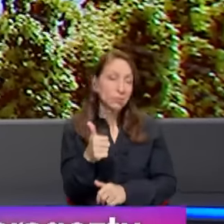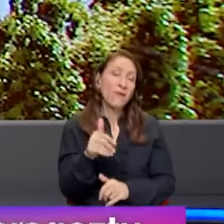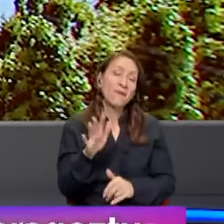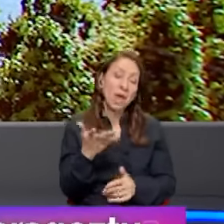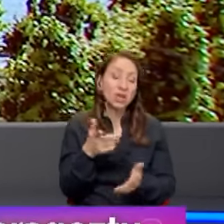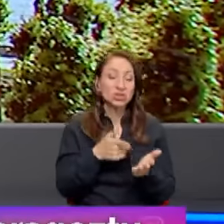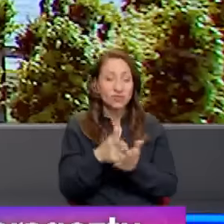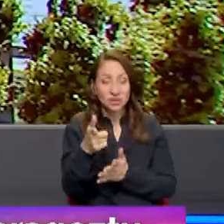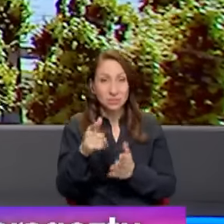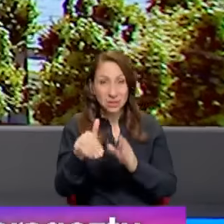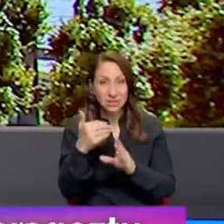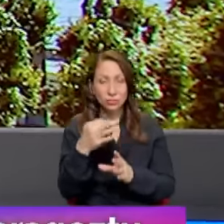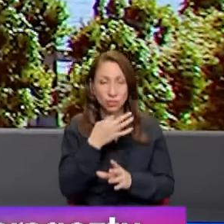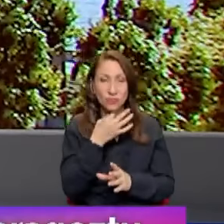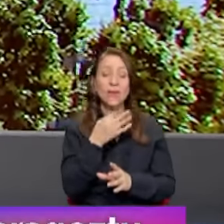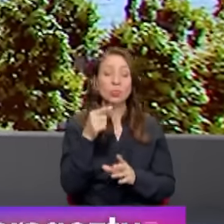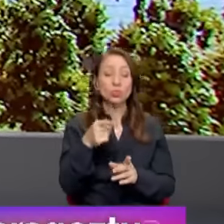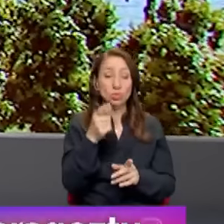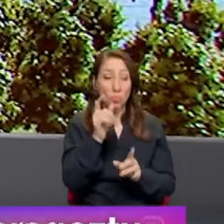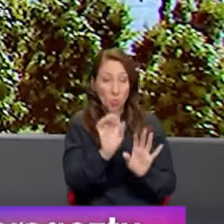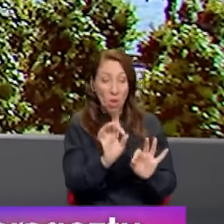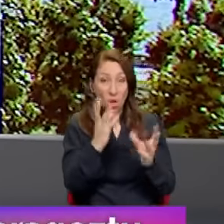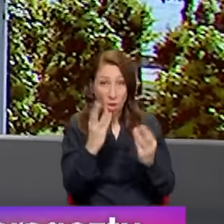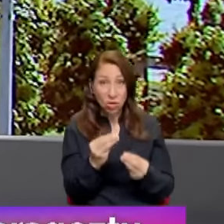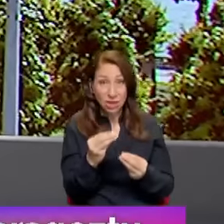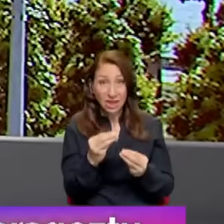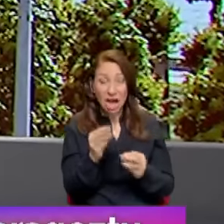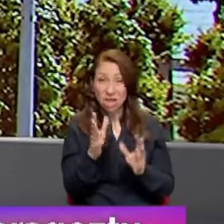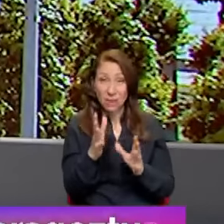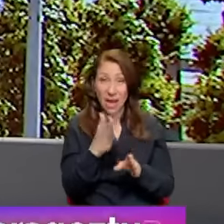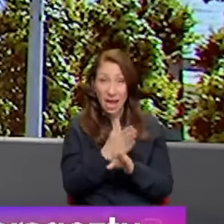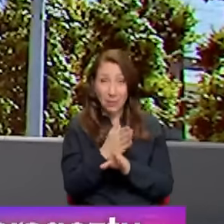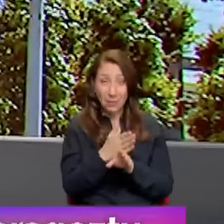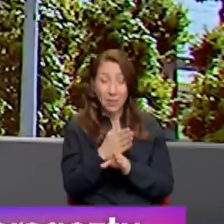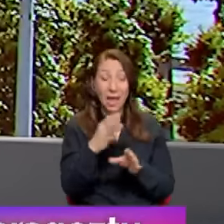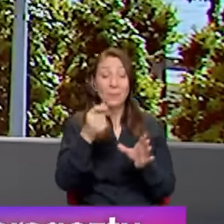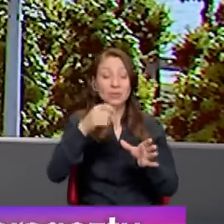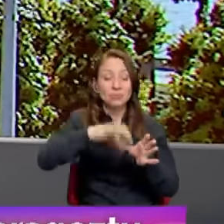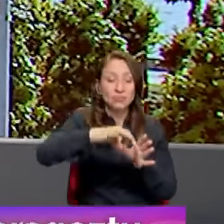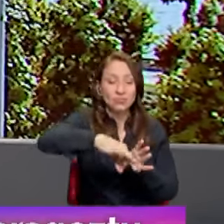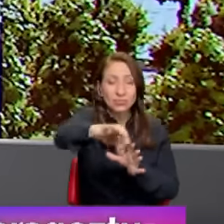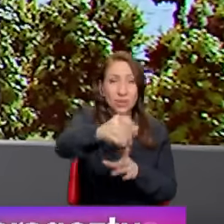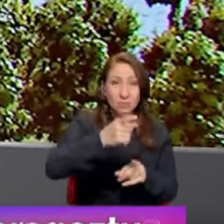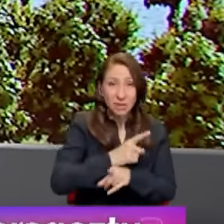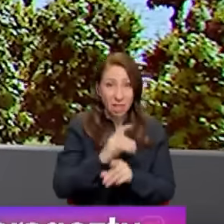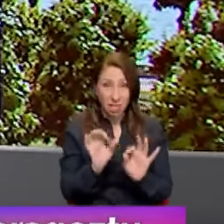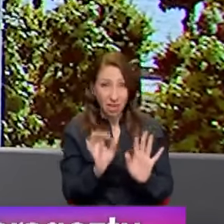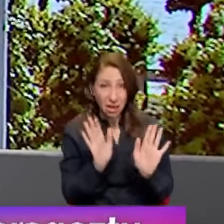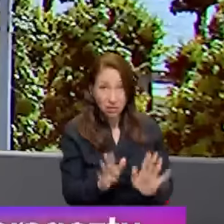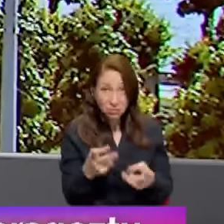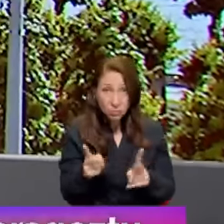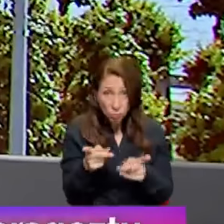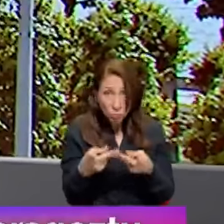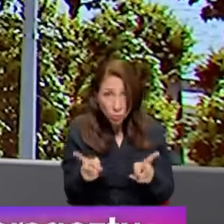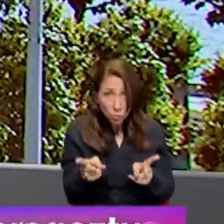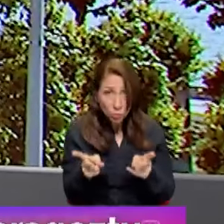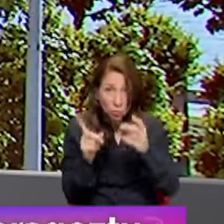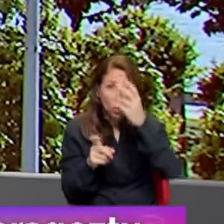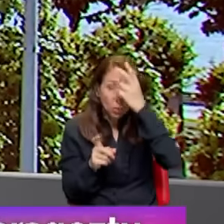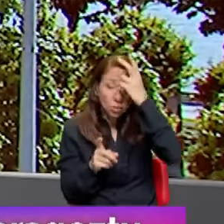da çiftçimiz yazabilir mi Siz bu şartlarda acaba ekmeye devam edebilir misiniz toprakta kalmaya devam edebilir misiniz Bu mümkün